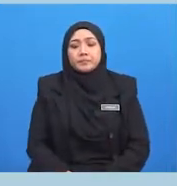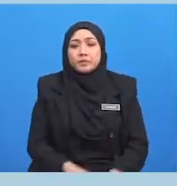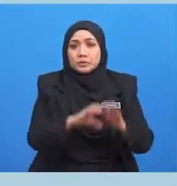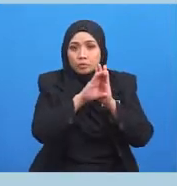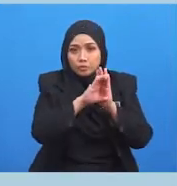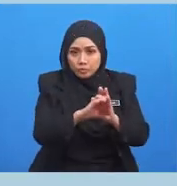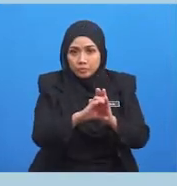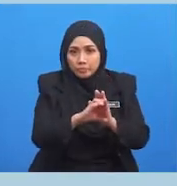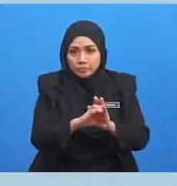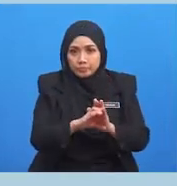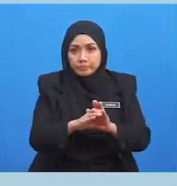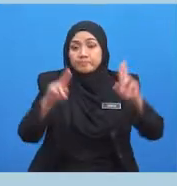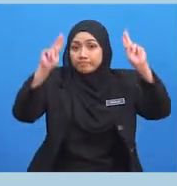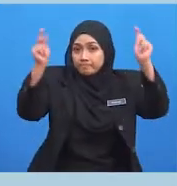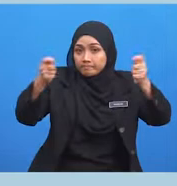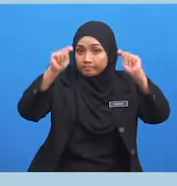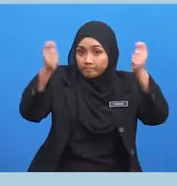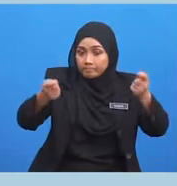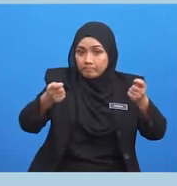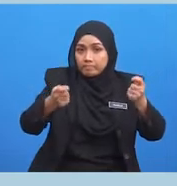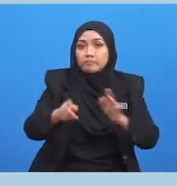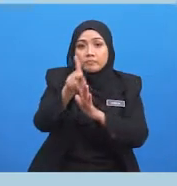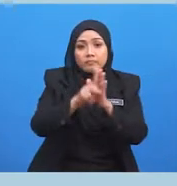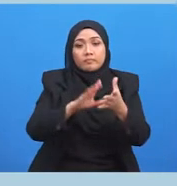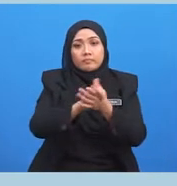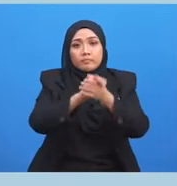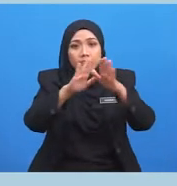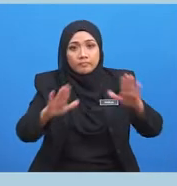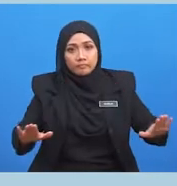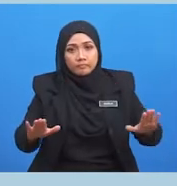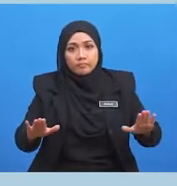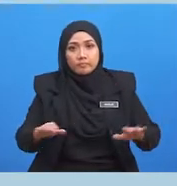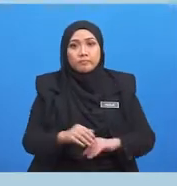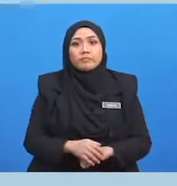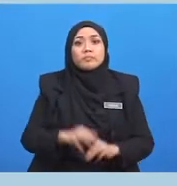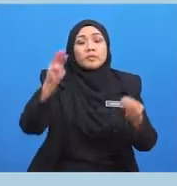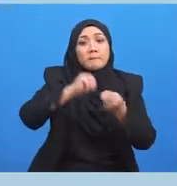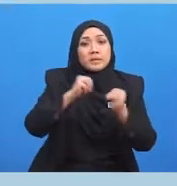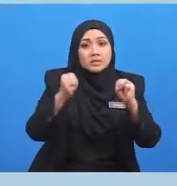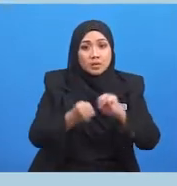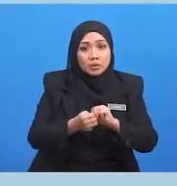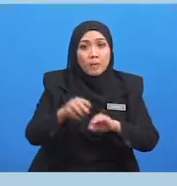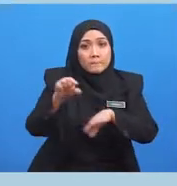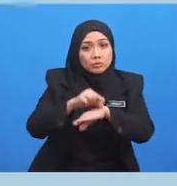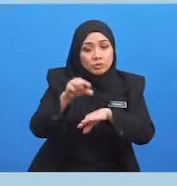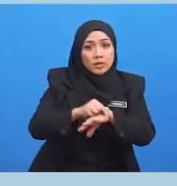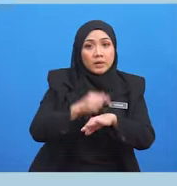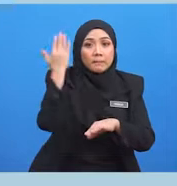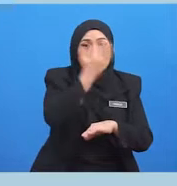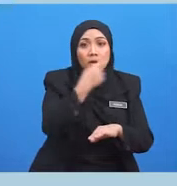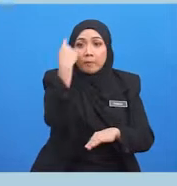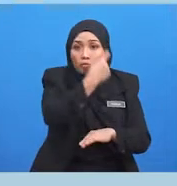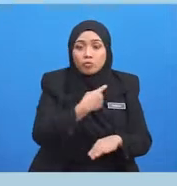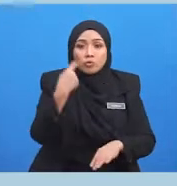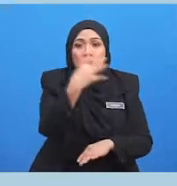Contoh, tema keselamatan. Tajuk, masalah penggunaan pelindung